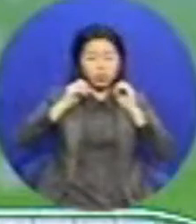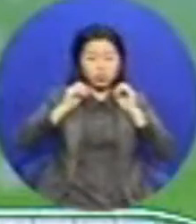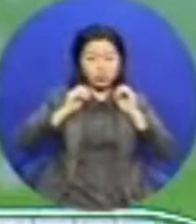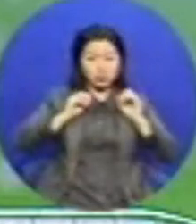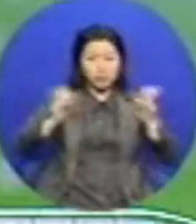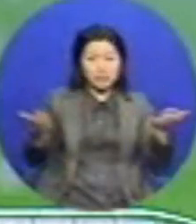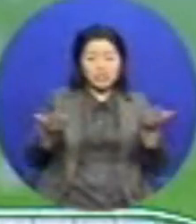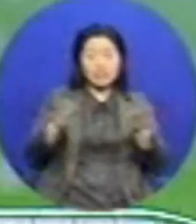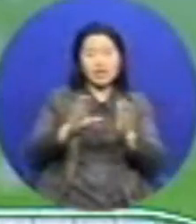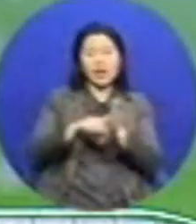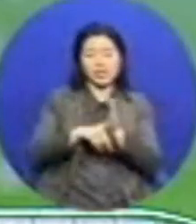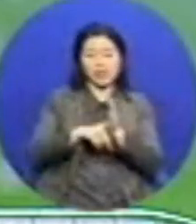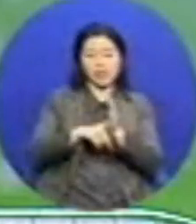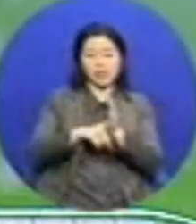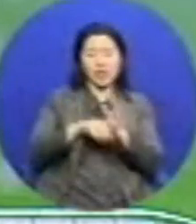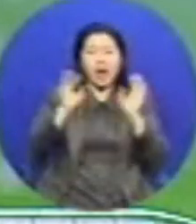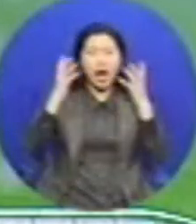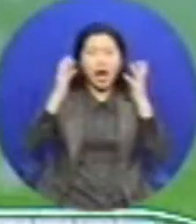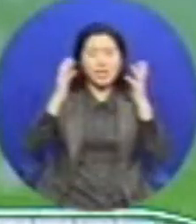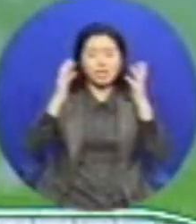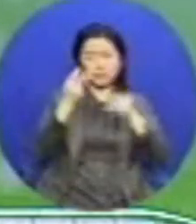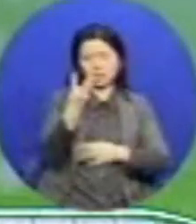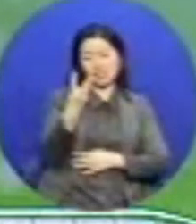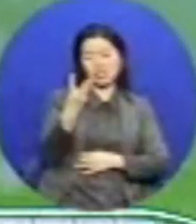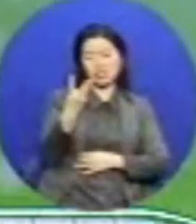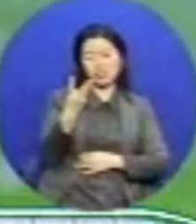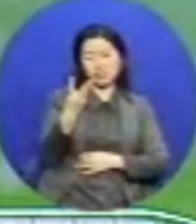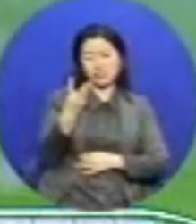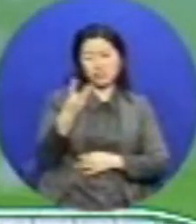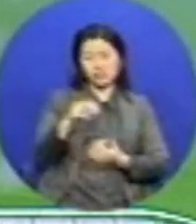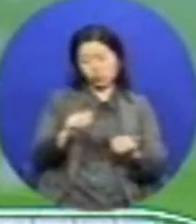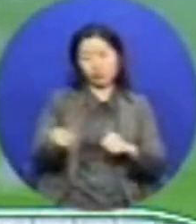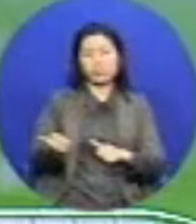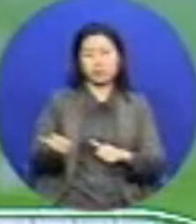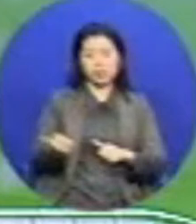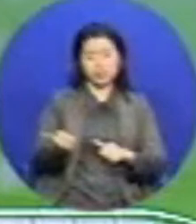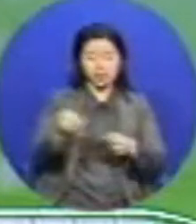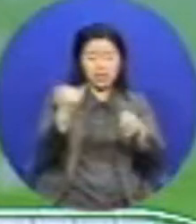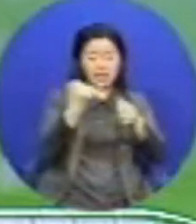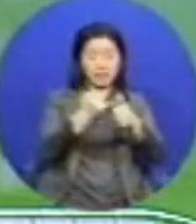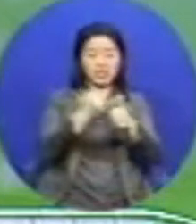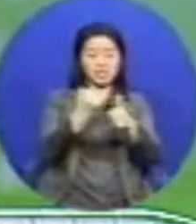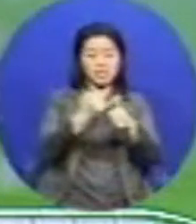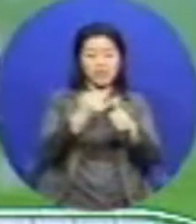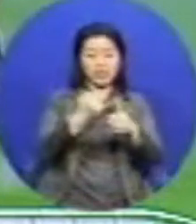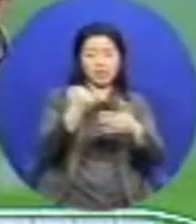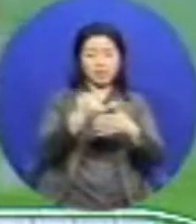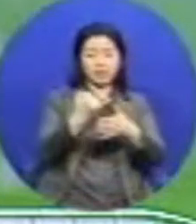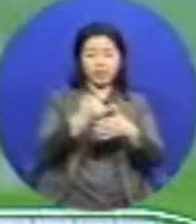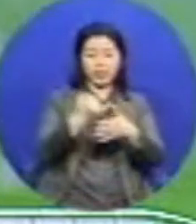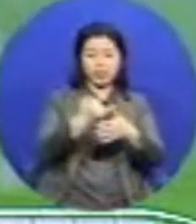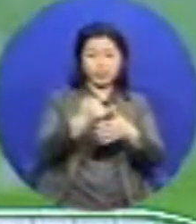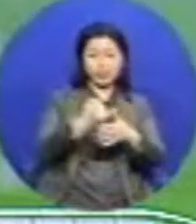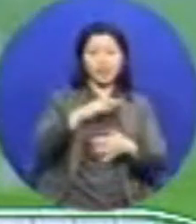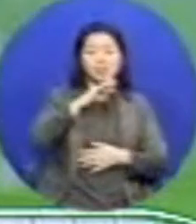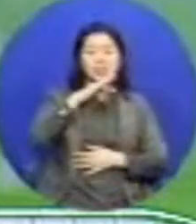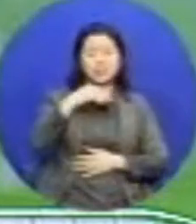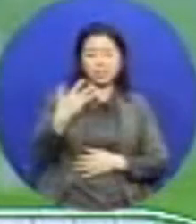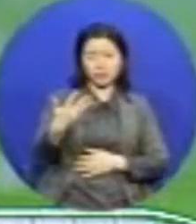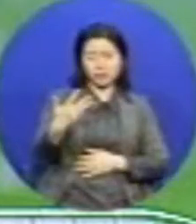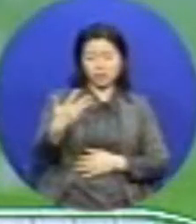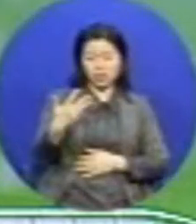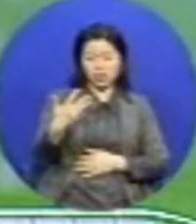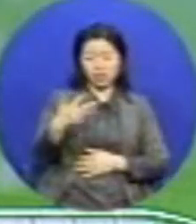잃었어요 큰딸 그레이스 일을 이룰 때 8살 때 입니다 아침에 일어나면 언제나 달려와서 아빠에게